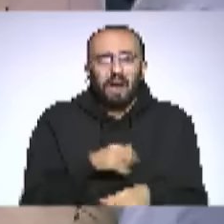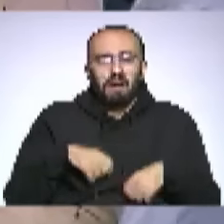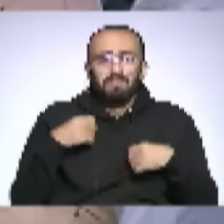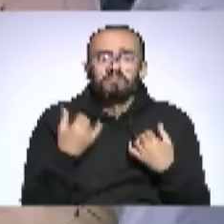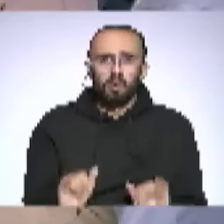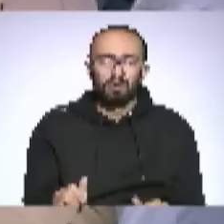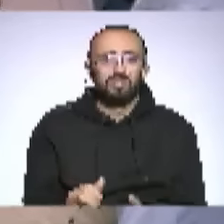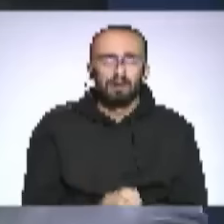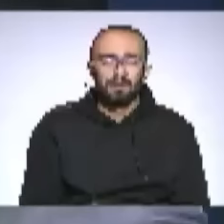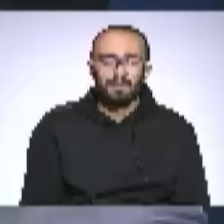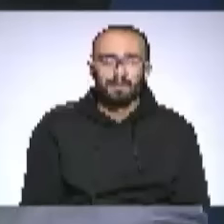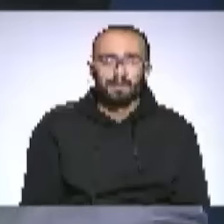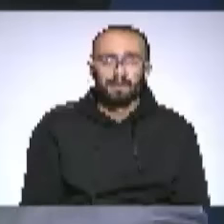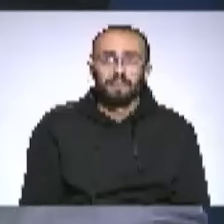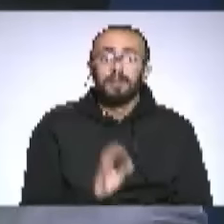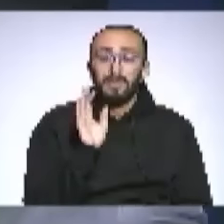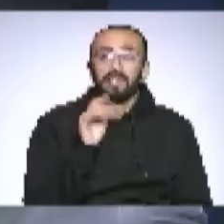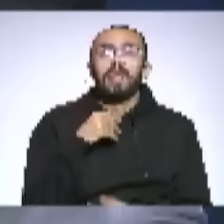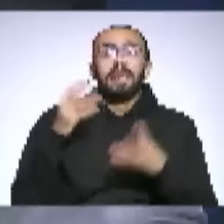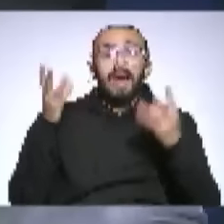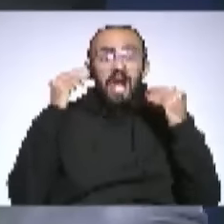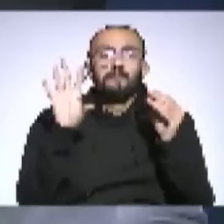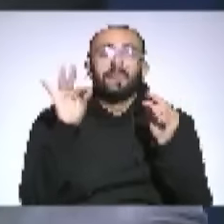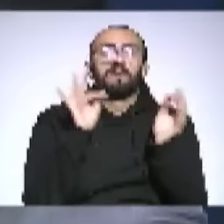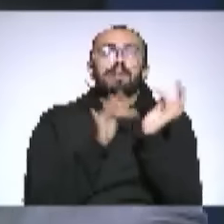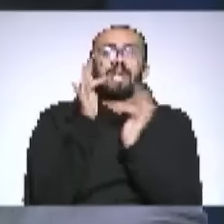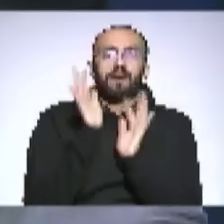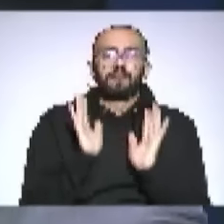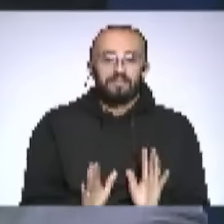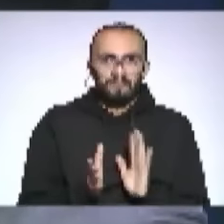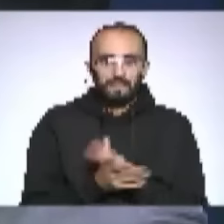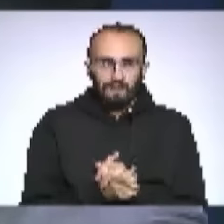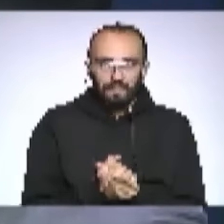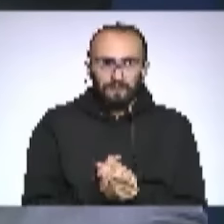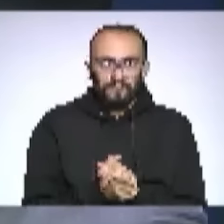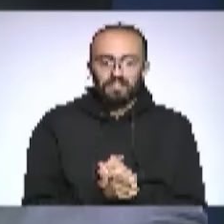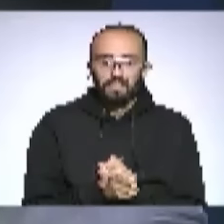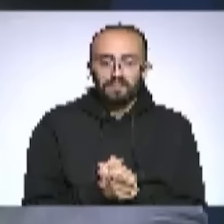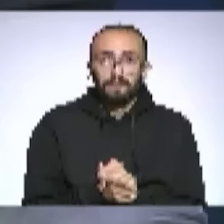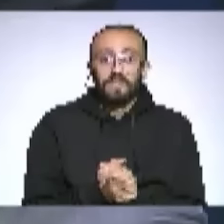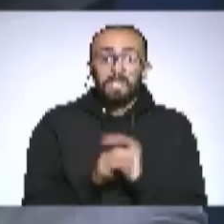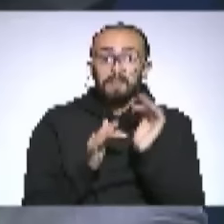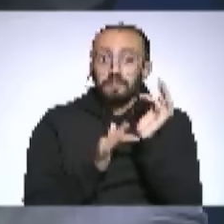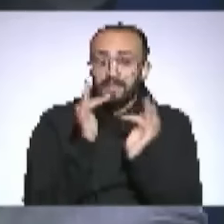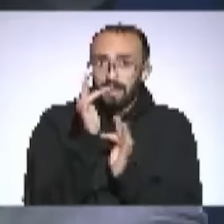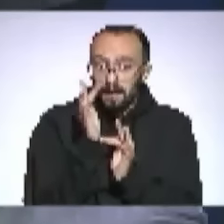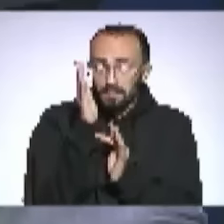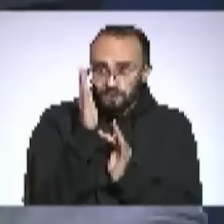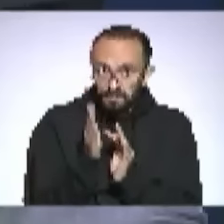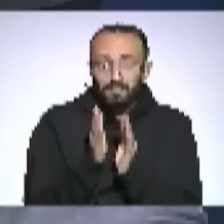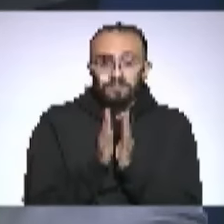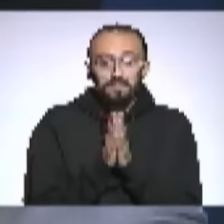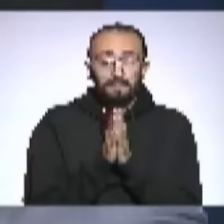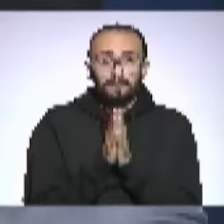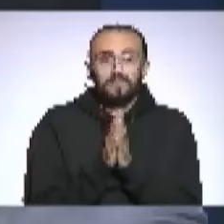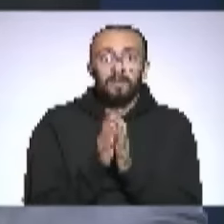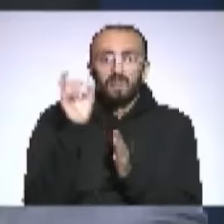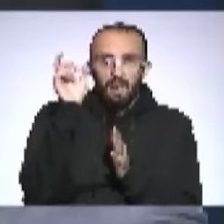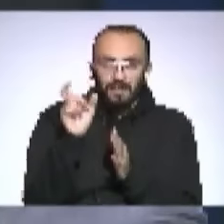ادمرت نتعلم من السيد المسيح السيد المسيح واحد في الريس